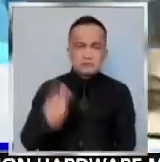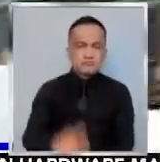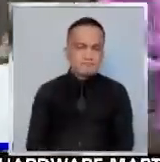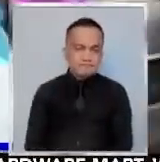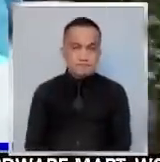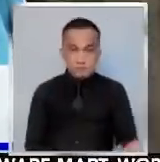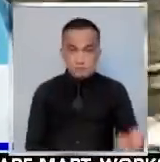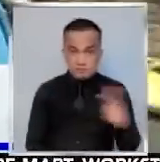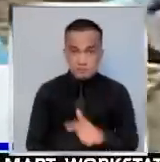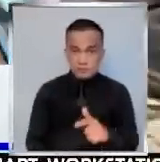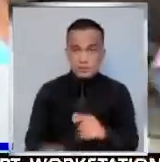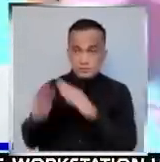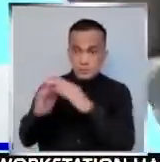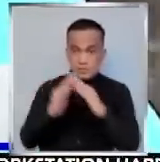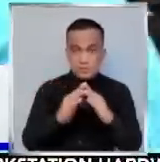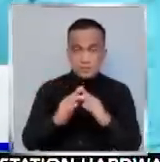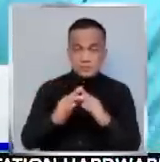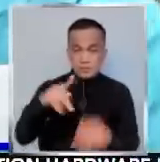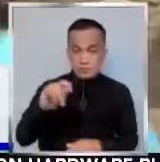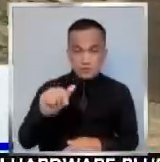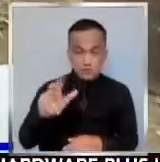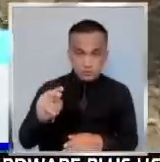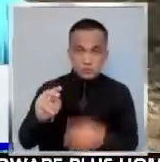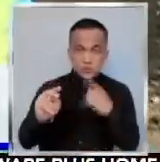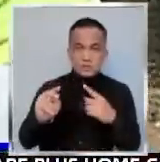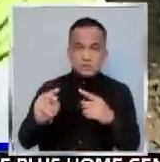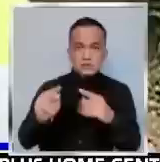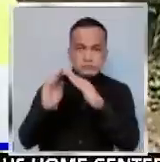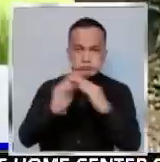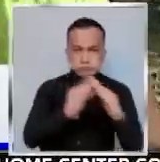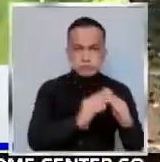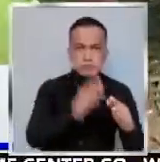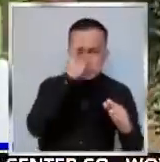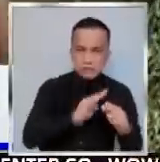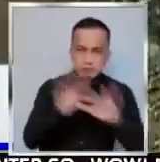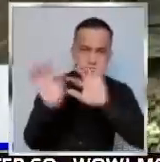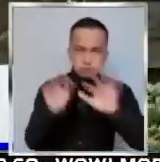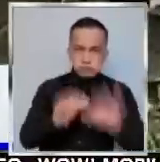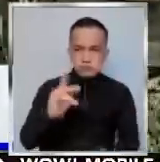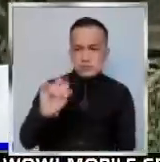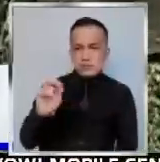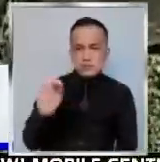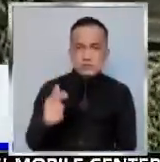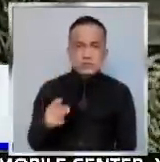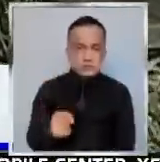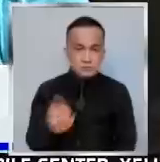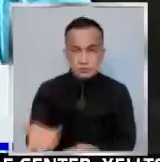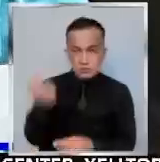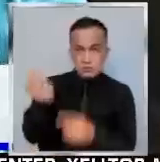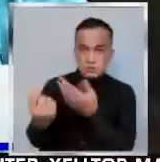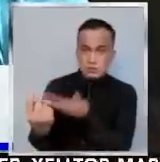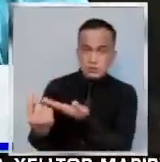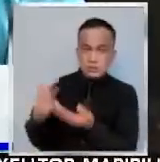barangay poblasyon sa Burdeos nasira dahil sa pananalasa ng Bagyong Carding. Isa na rito ang pagmamay-ari ni Rachel.